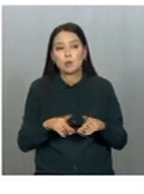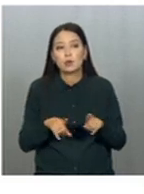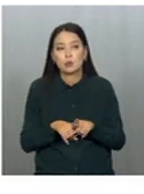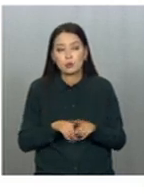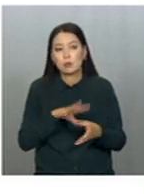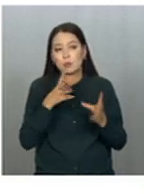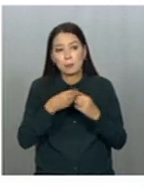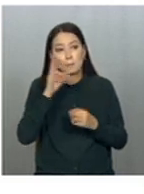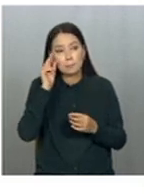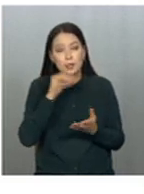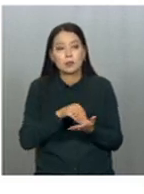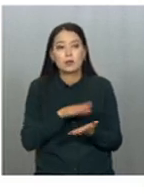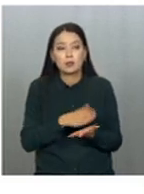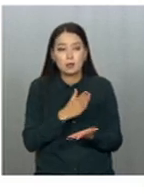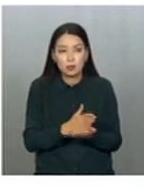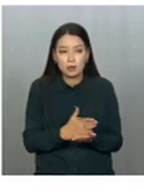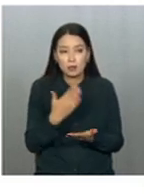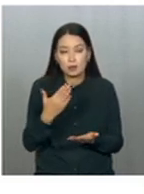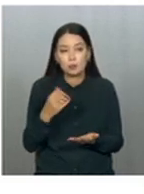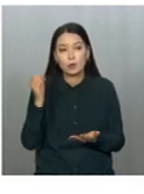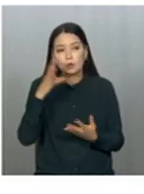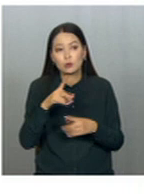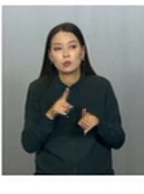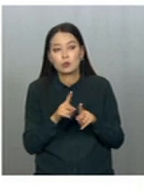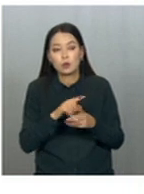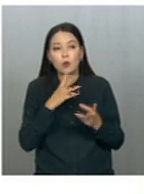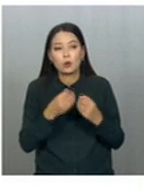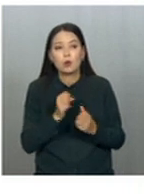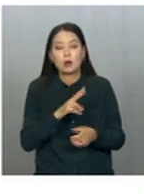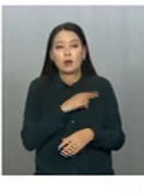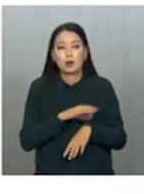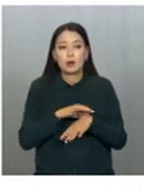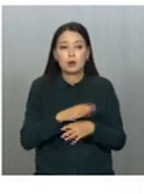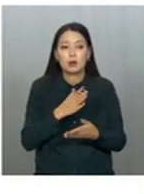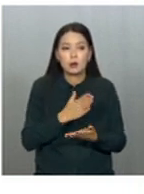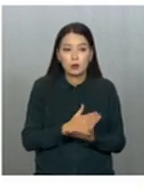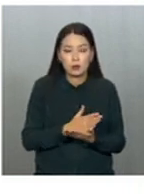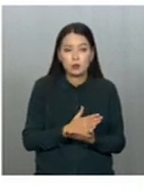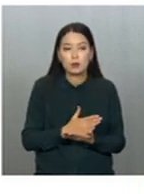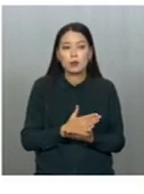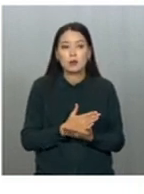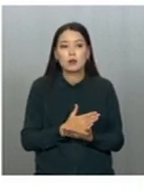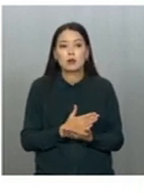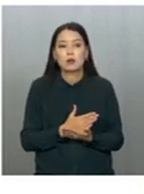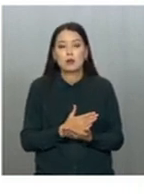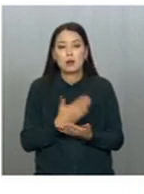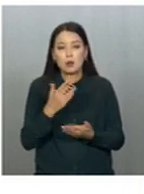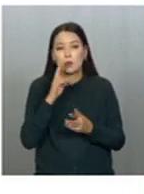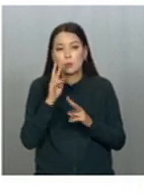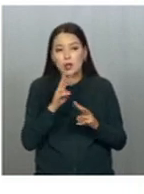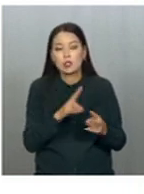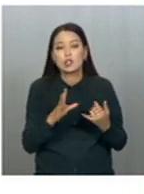мәндері жазылған сопақ пішінді тұйық сызықтар көрсетілген. Оның орны мен пішіні бақылаушының жер